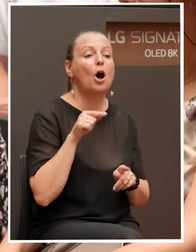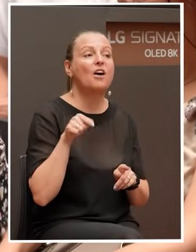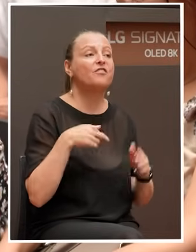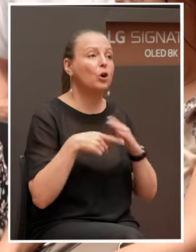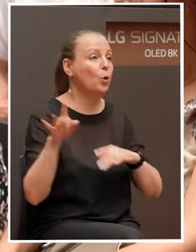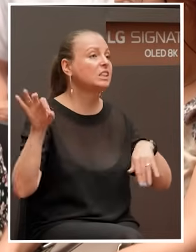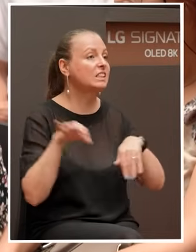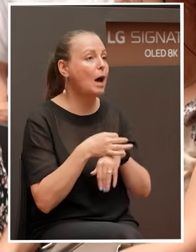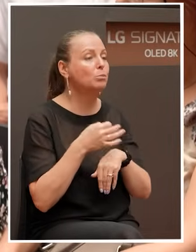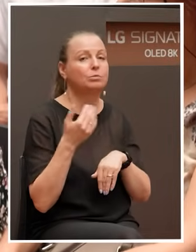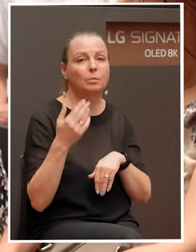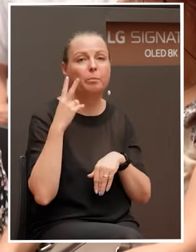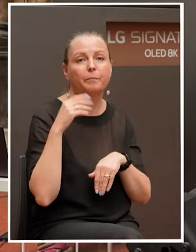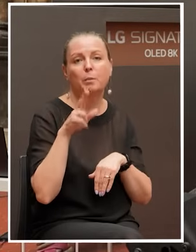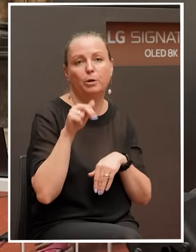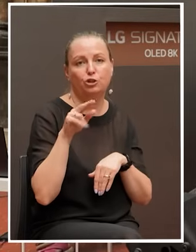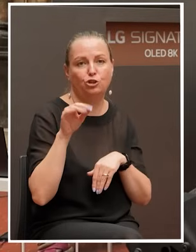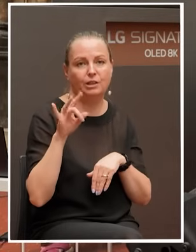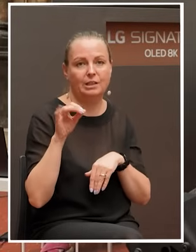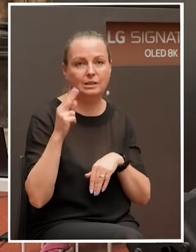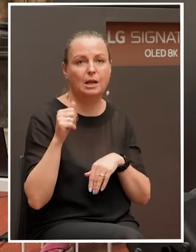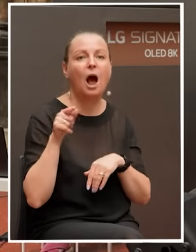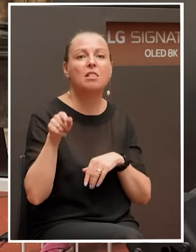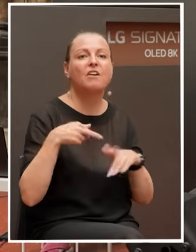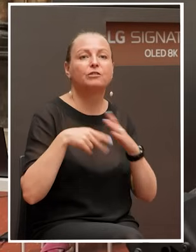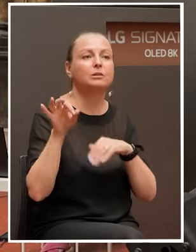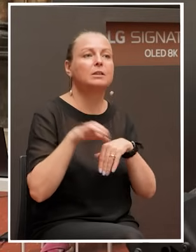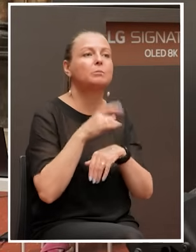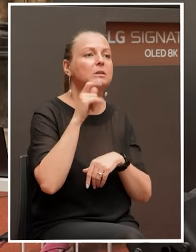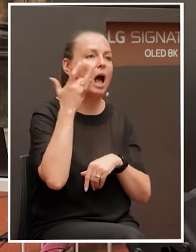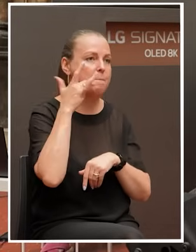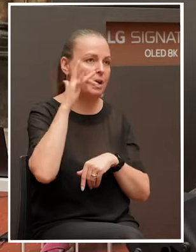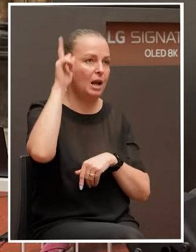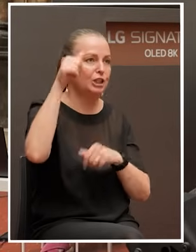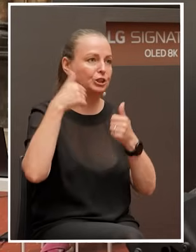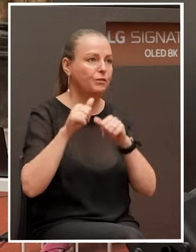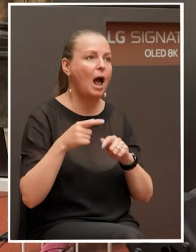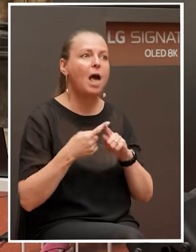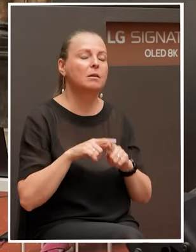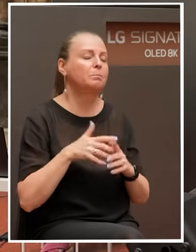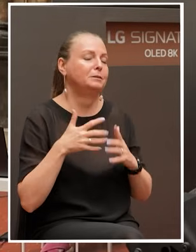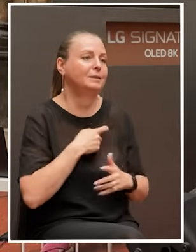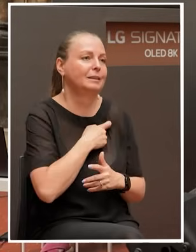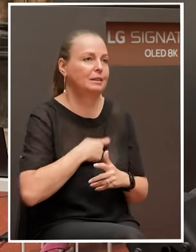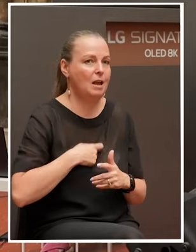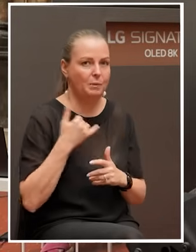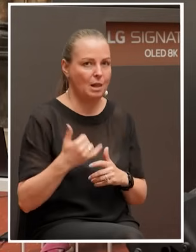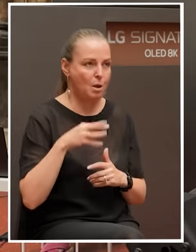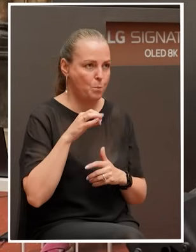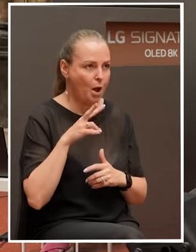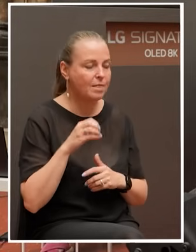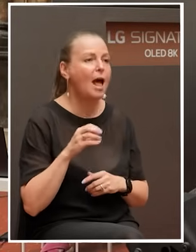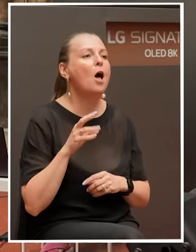его падчерица, она выходит замуж за американца и живописца, что Моне крайне травмирует, но потом он